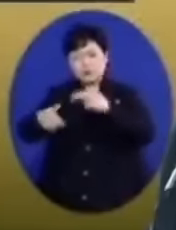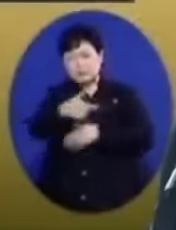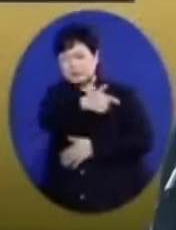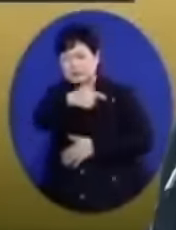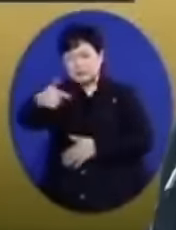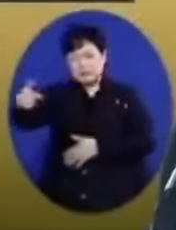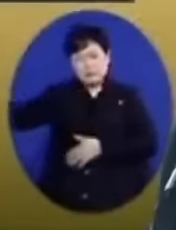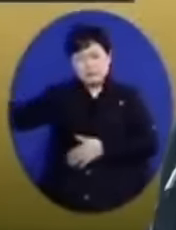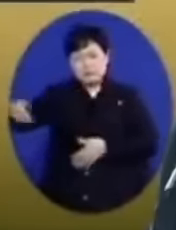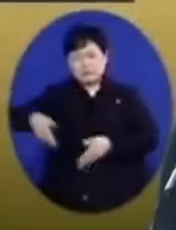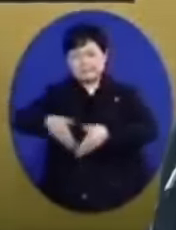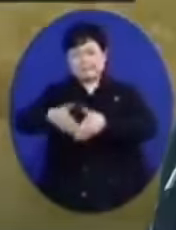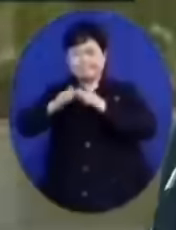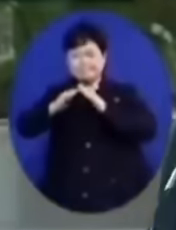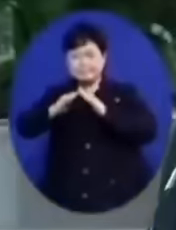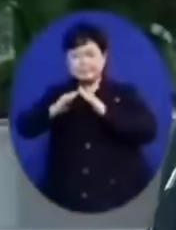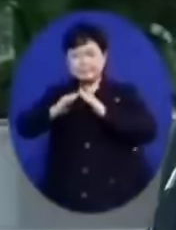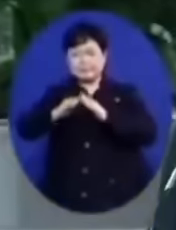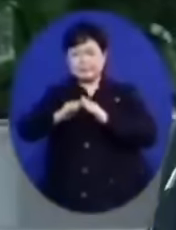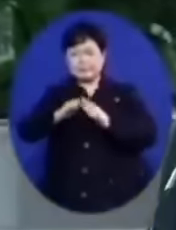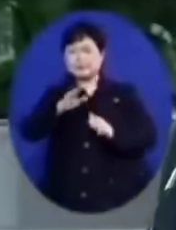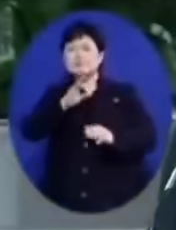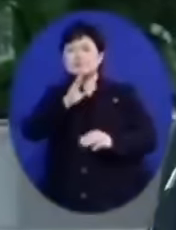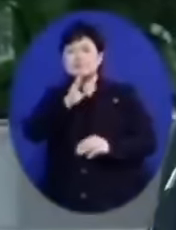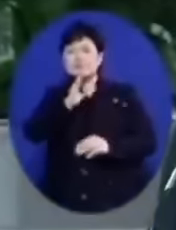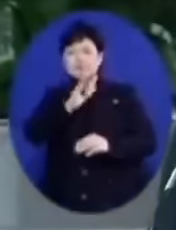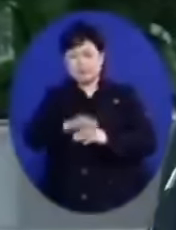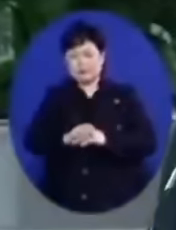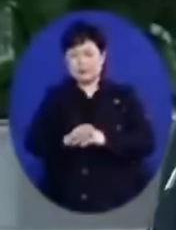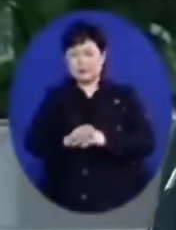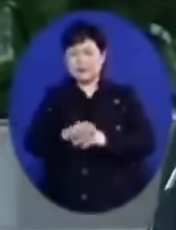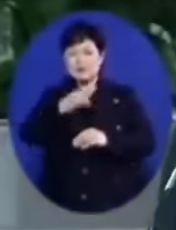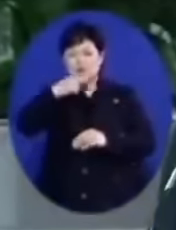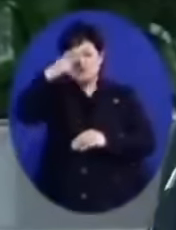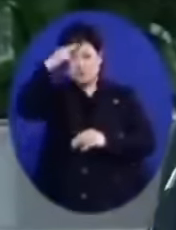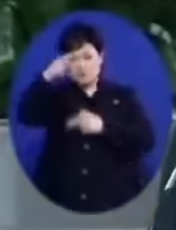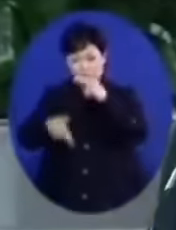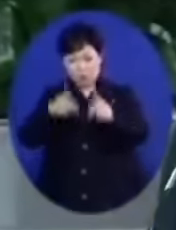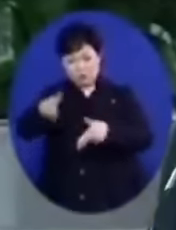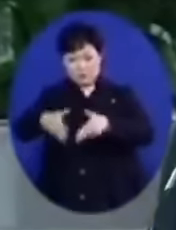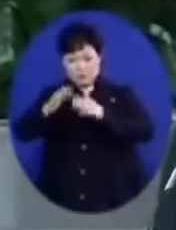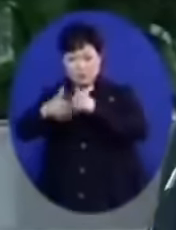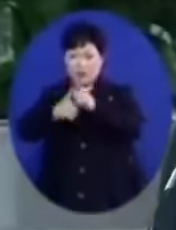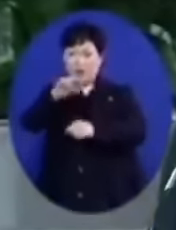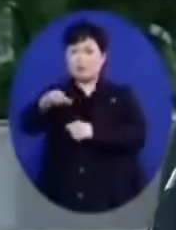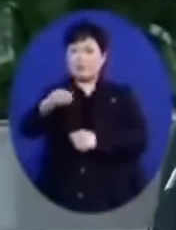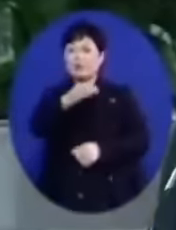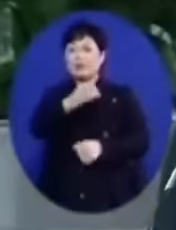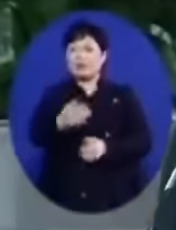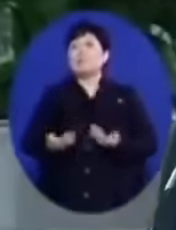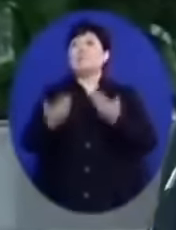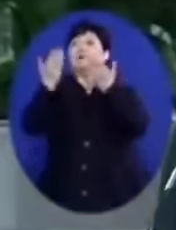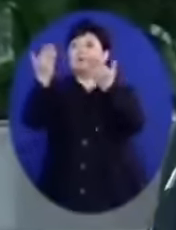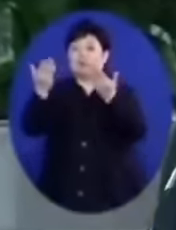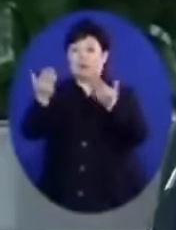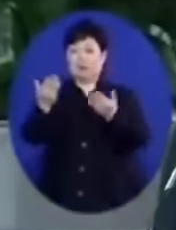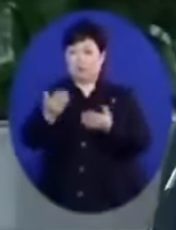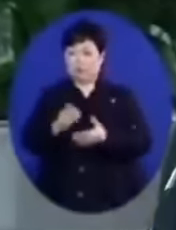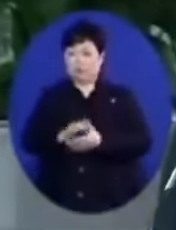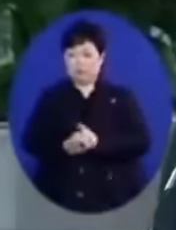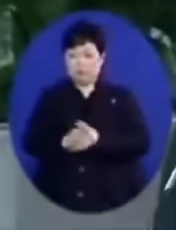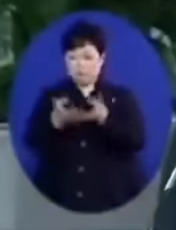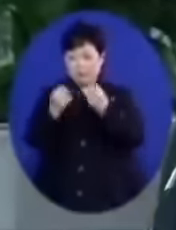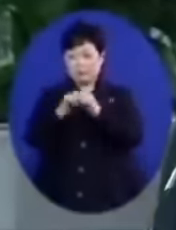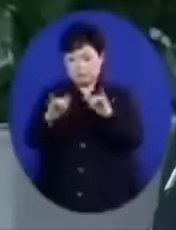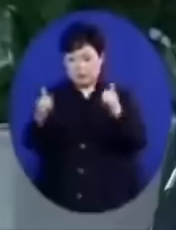만드는 큰 공장을 지어서 그것을 하나님께 헌당하겠다고